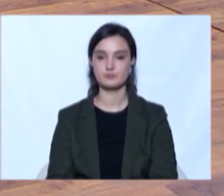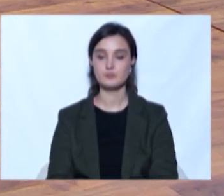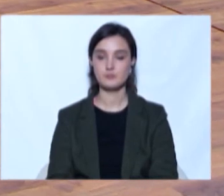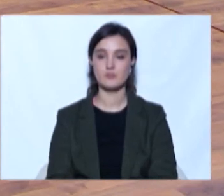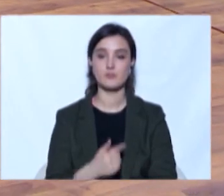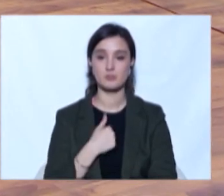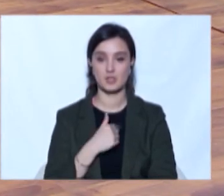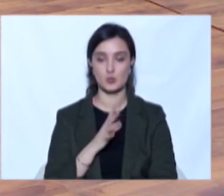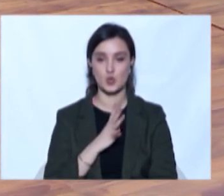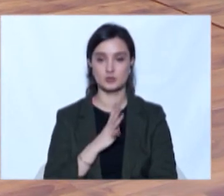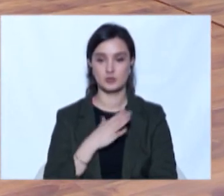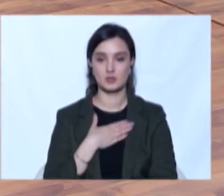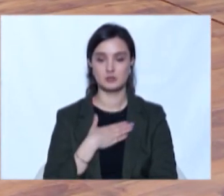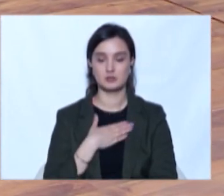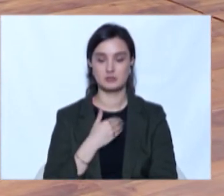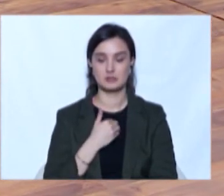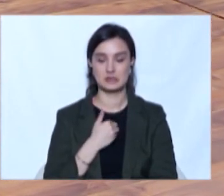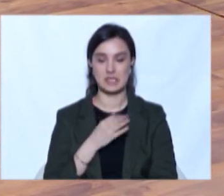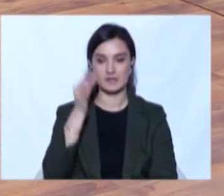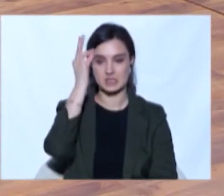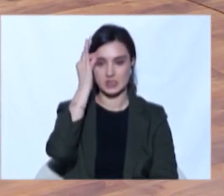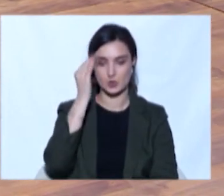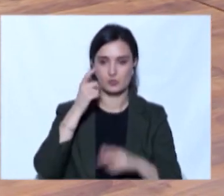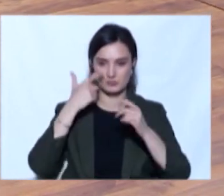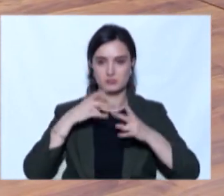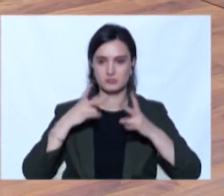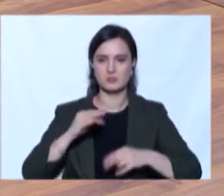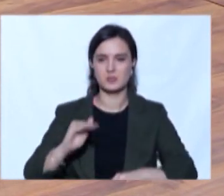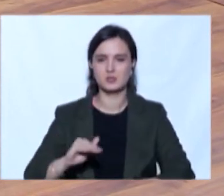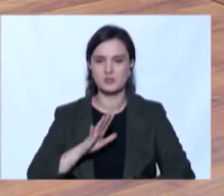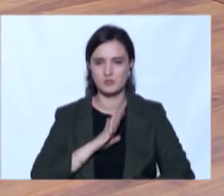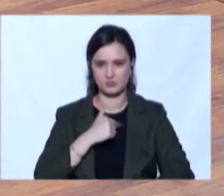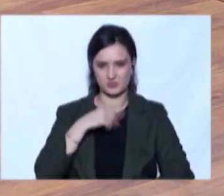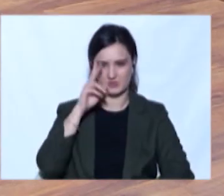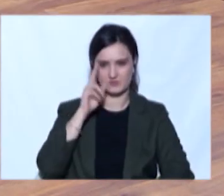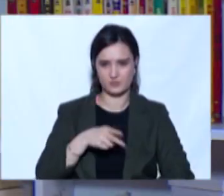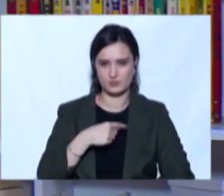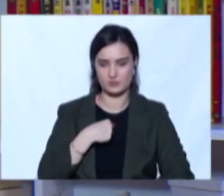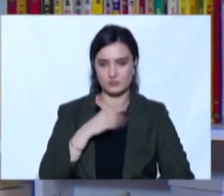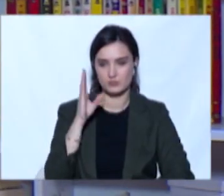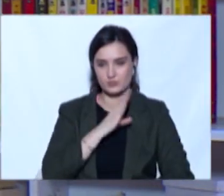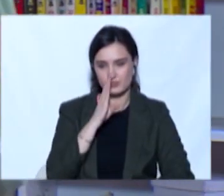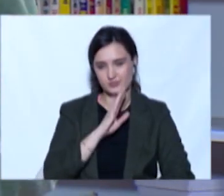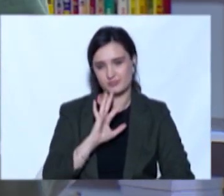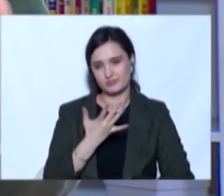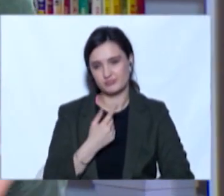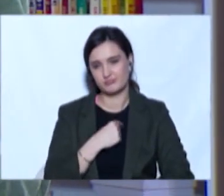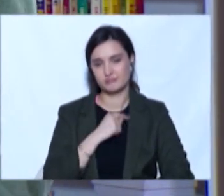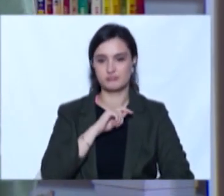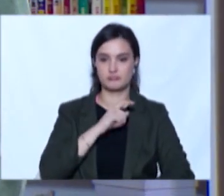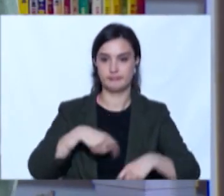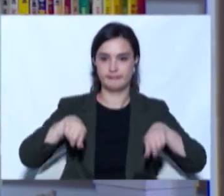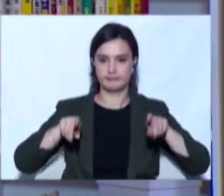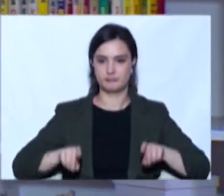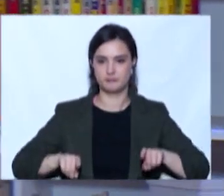გარდა მე მომივიდა სხვათაშორის, მინდა ერთ გავიხსენე, რომ ძალიან პატარა ვიყავი, მაშინ არ ვიცოდი და შემთხვევით ისე მოუხდი, რომ ჩავჯექი